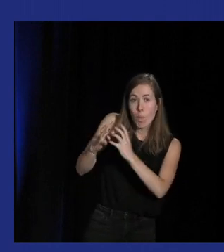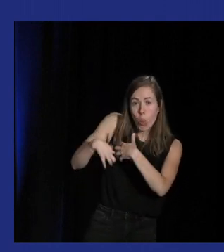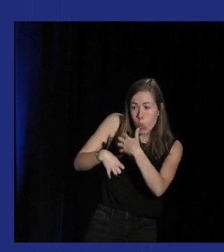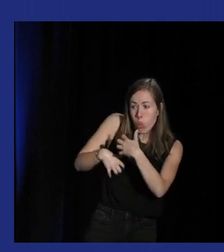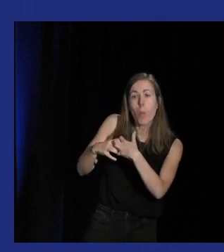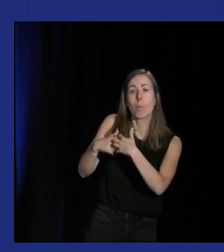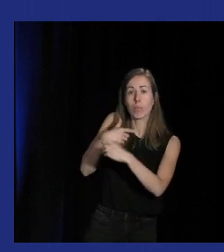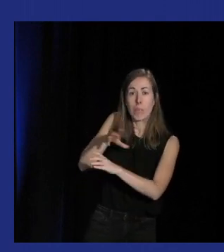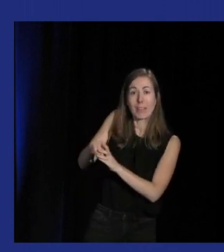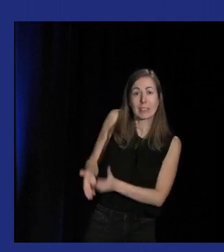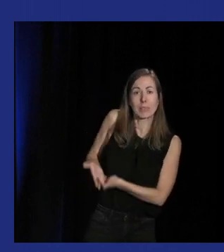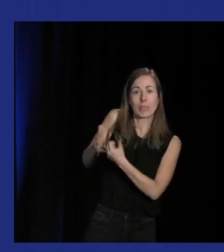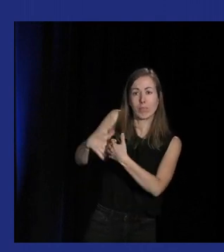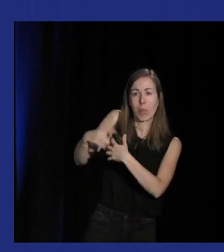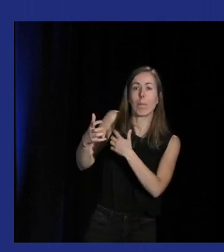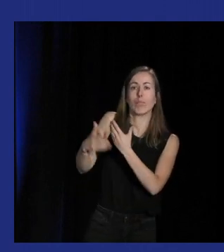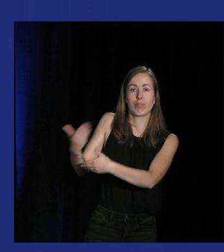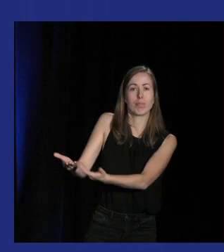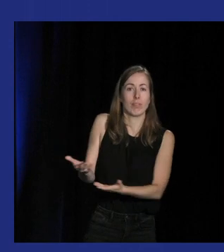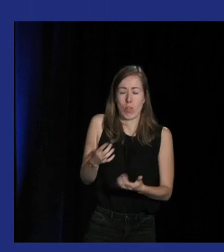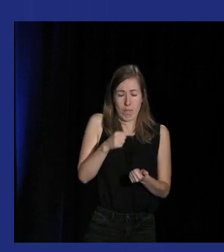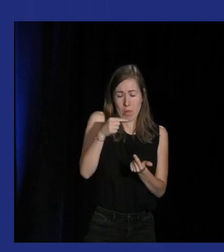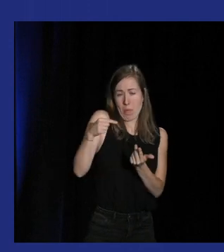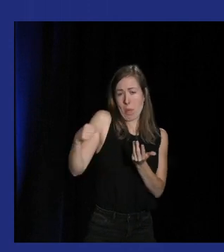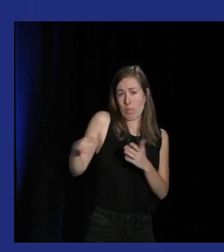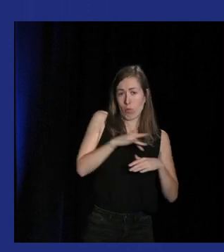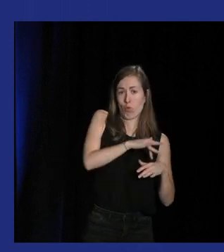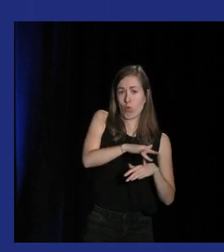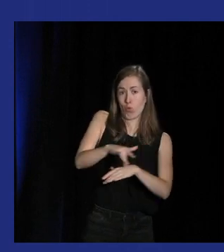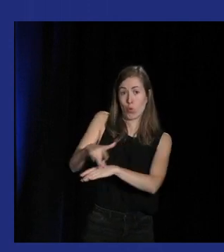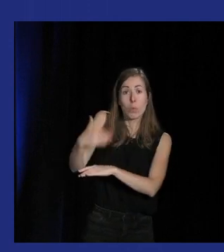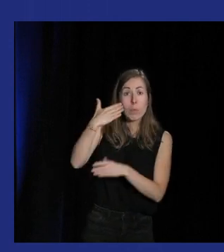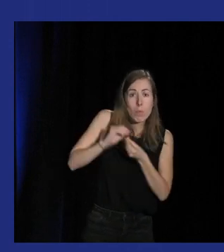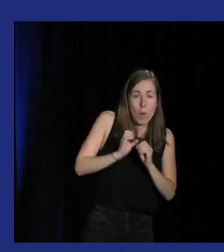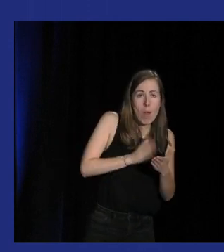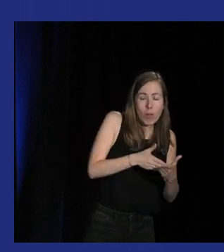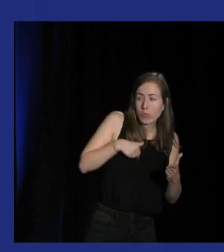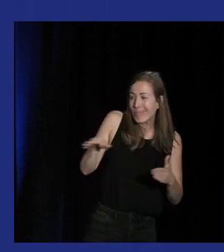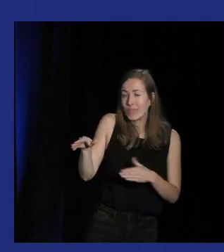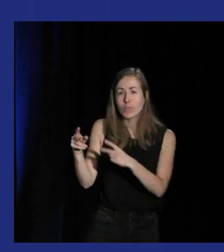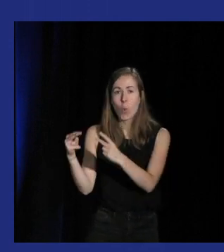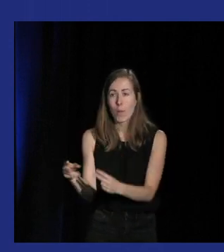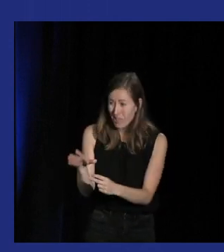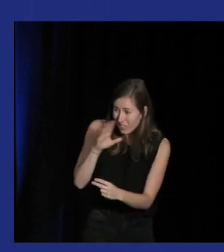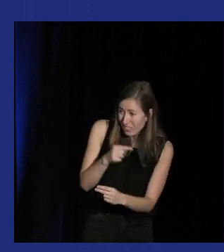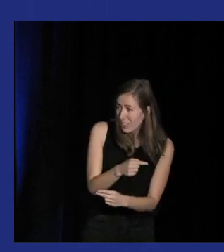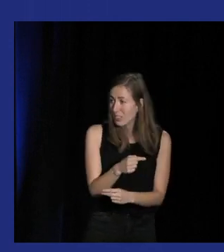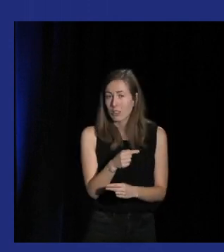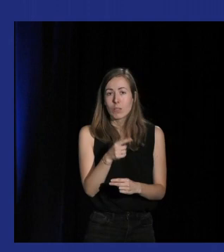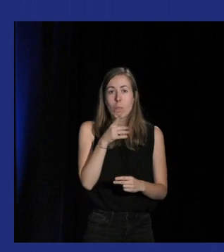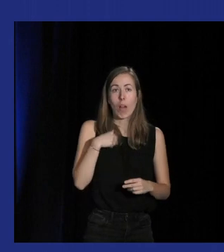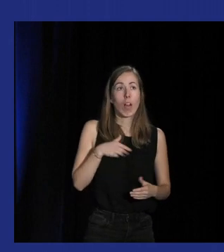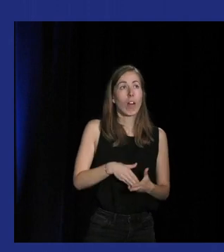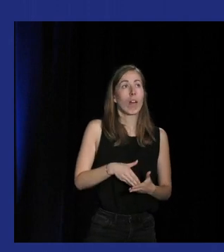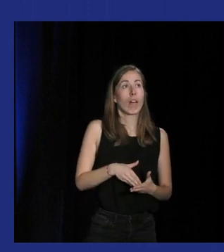en jeu aussi donc c'est vrai que si j'ai des soucis je vais voir les programmeurs du studio je vais pas